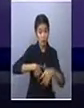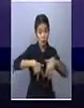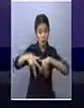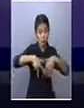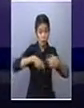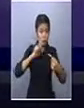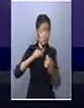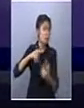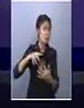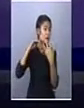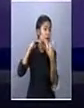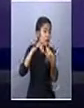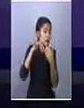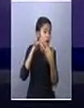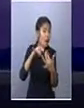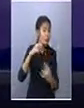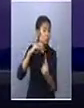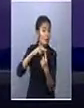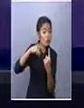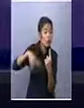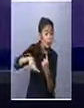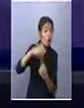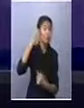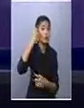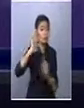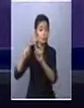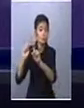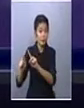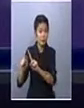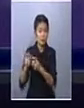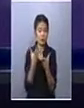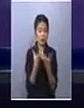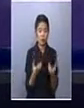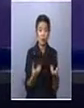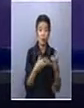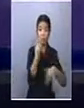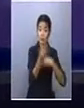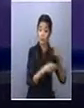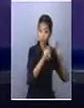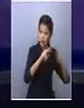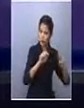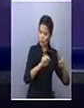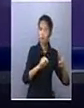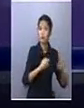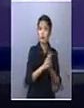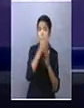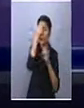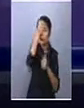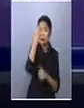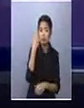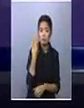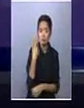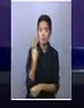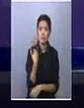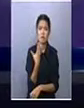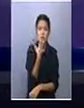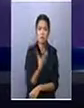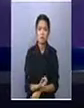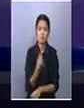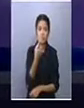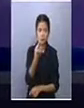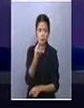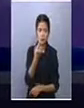สารพวกนี้ก็น่าสนใจนะครับพวกร้านพวกขายของนะครับคอมเมอร์สทั้งหลายก็น่าสนใจนะครับนอกจากนั้นก็มีอีกตัวนึงที่เราคิดว่าล